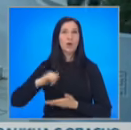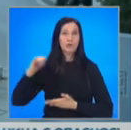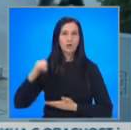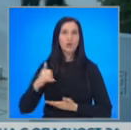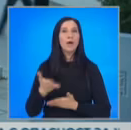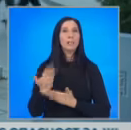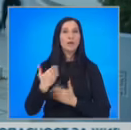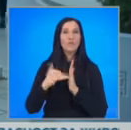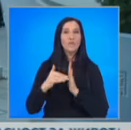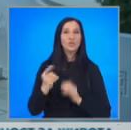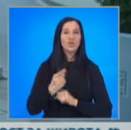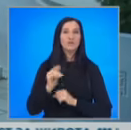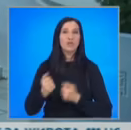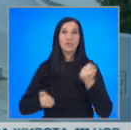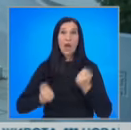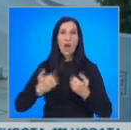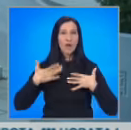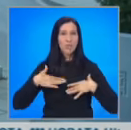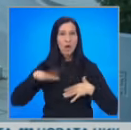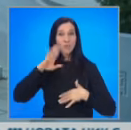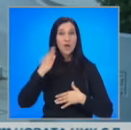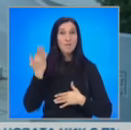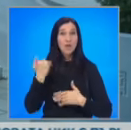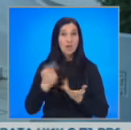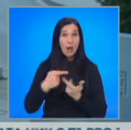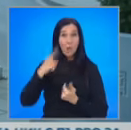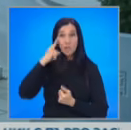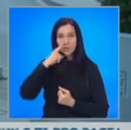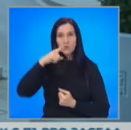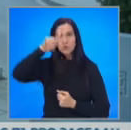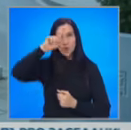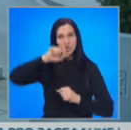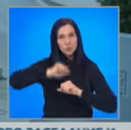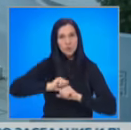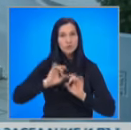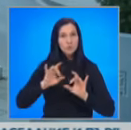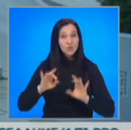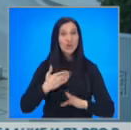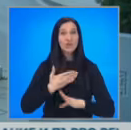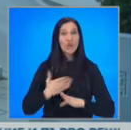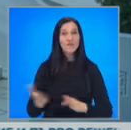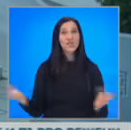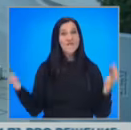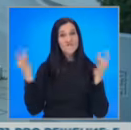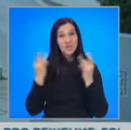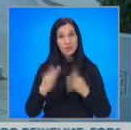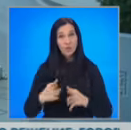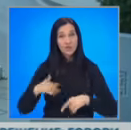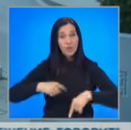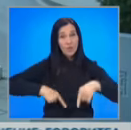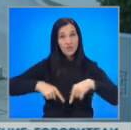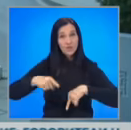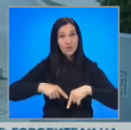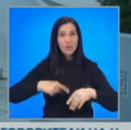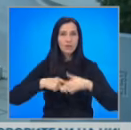Преди около половин час бе откарано тялото на мъжа, а преди броени минути от столична община съобщиха, че вече е възстановено